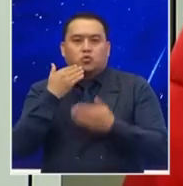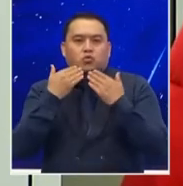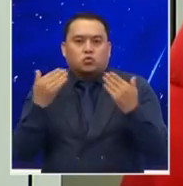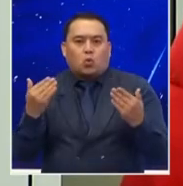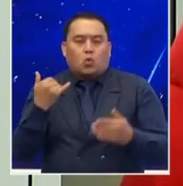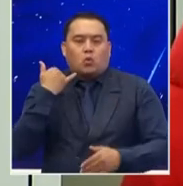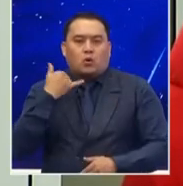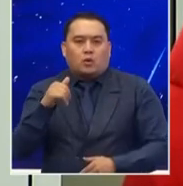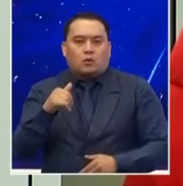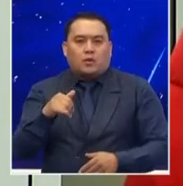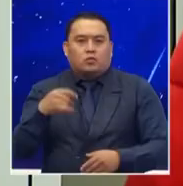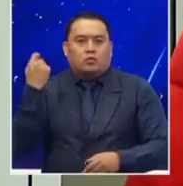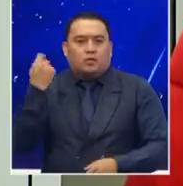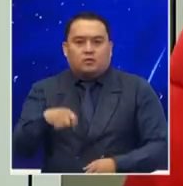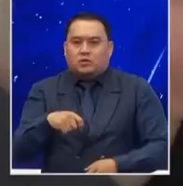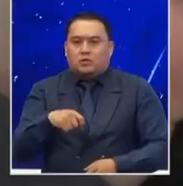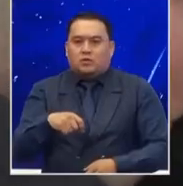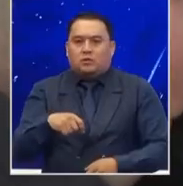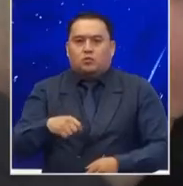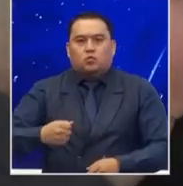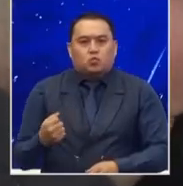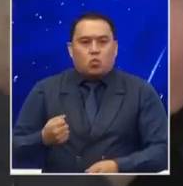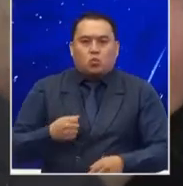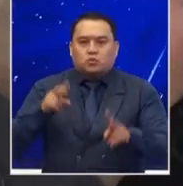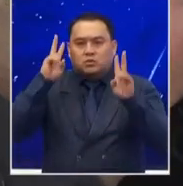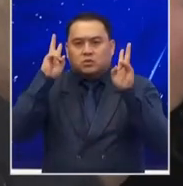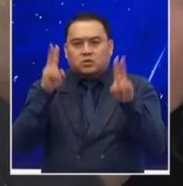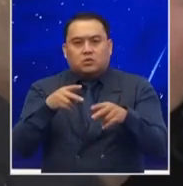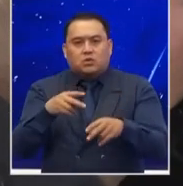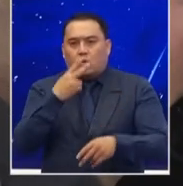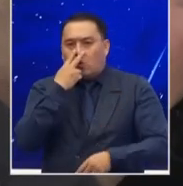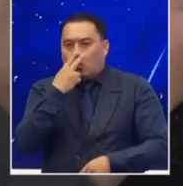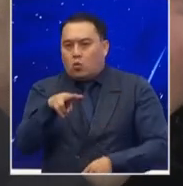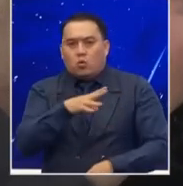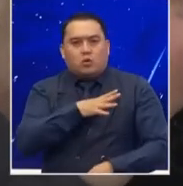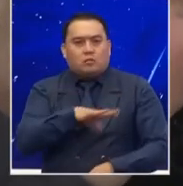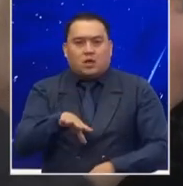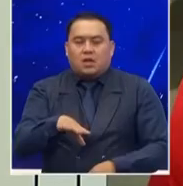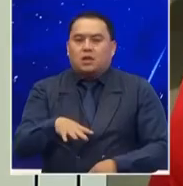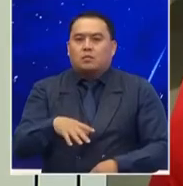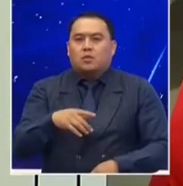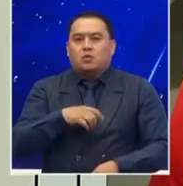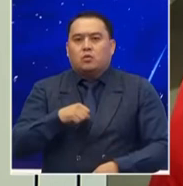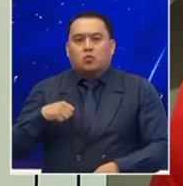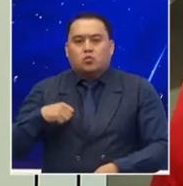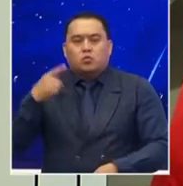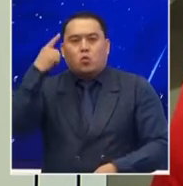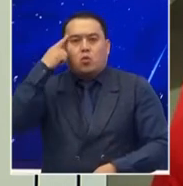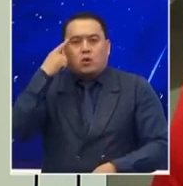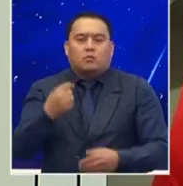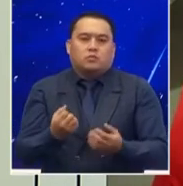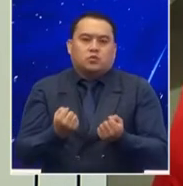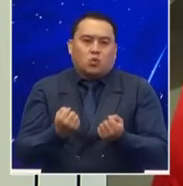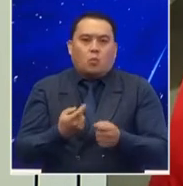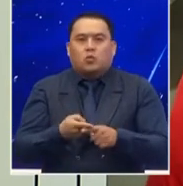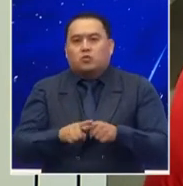хабарласу болды, содан хабар жоқ. Ешқандай достары да білмейді, ешкім көрмегенде. Өзім ойлаймын, оны біреу ұстап отыр ма деп